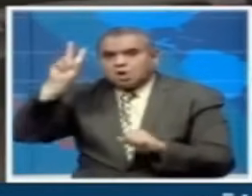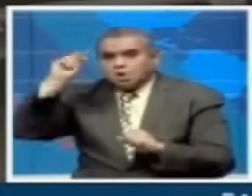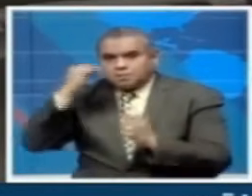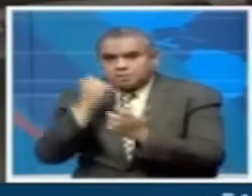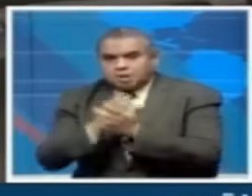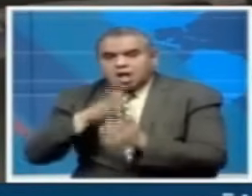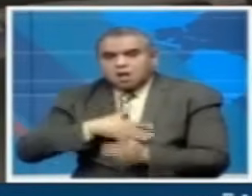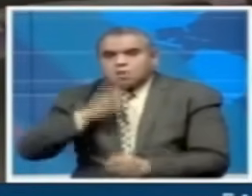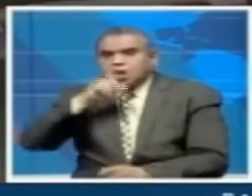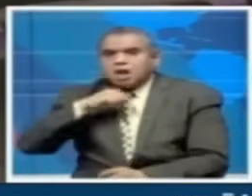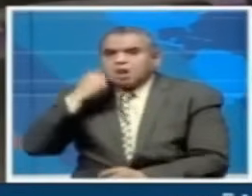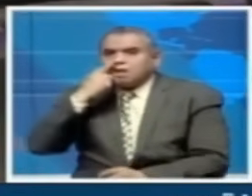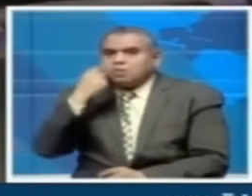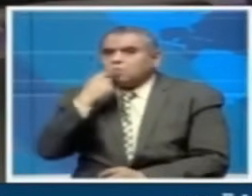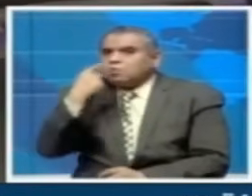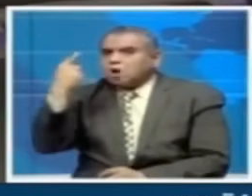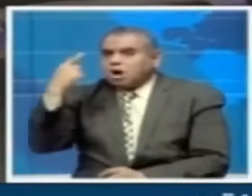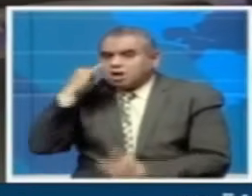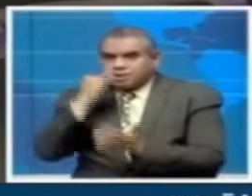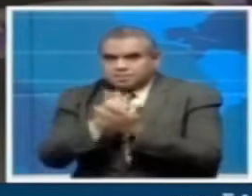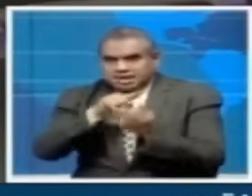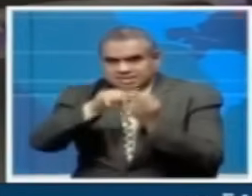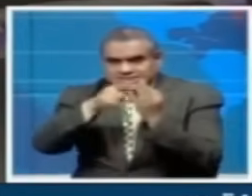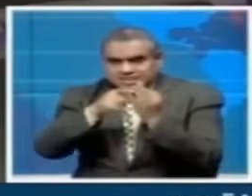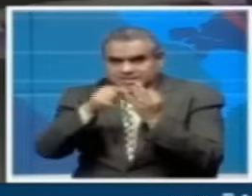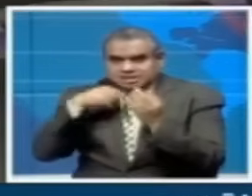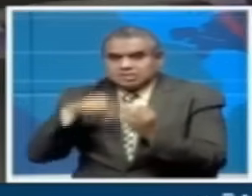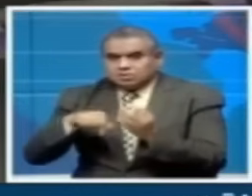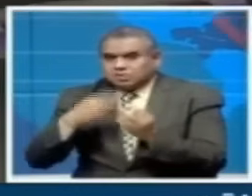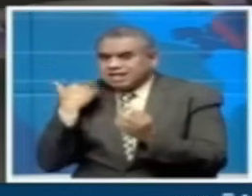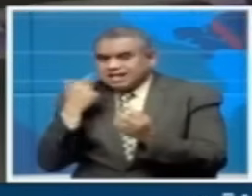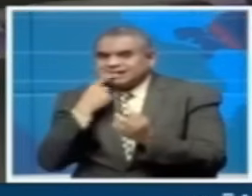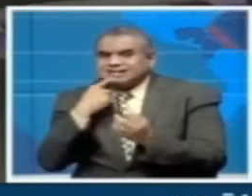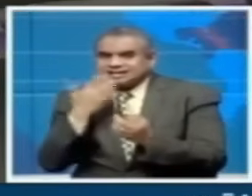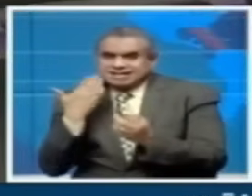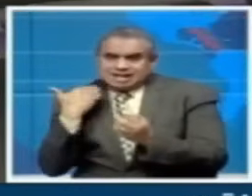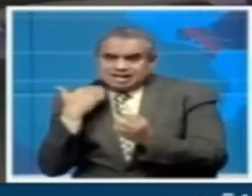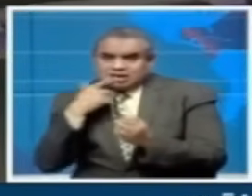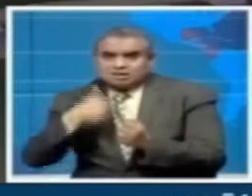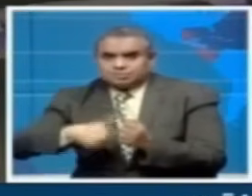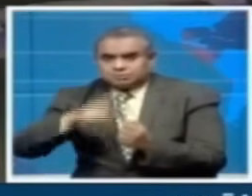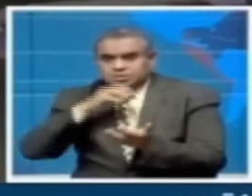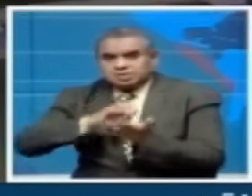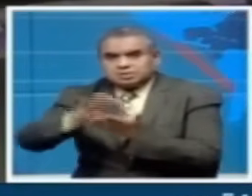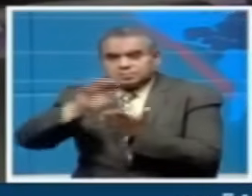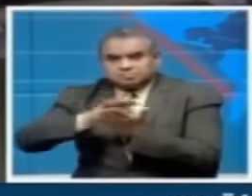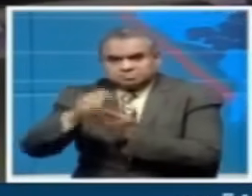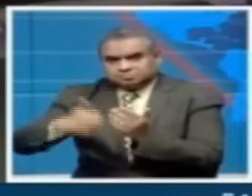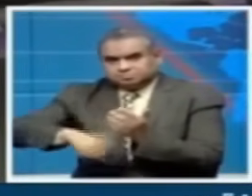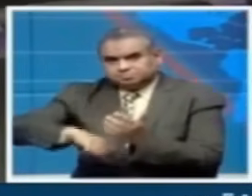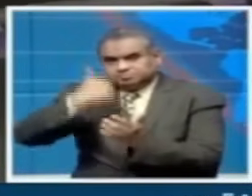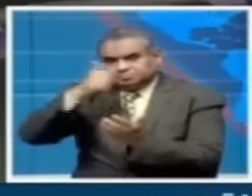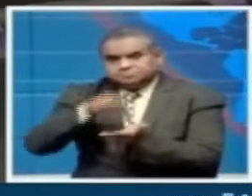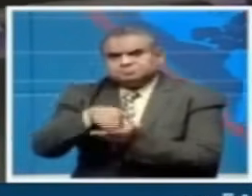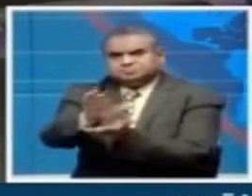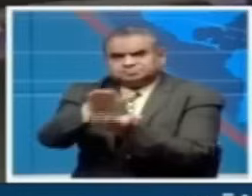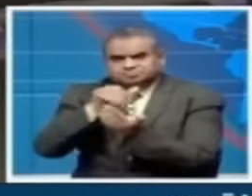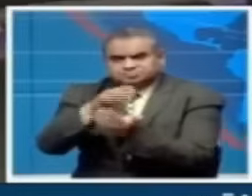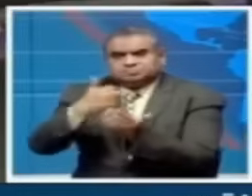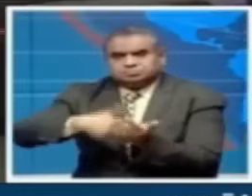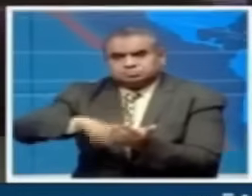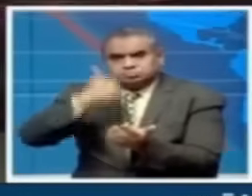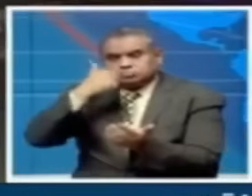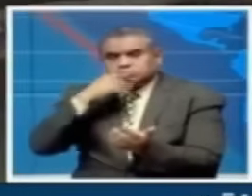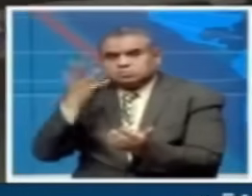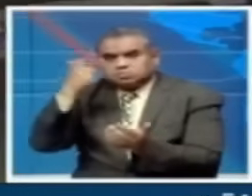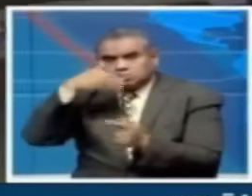والأونروا. يعني قبل قليل خرجت شاحنتي وقود بعد أن تم إفراغ حمولتهما داخل المعبر، بعد أن